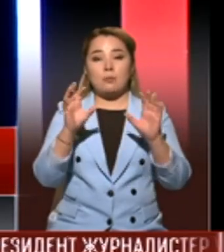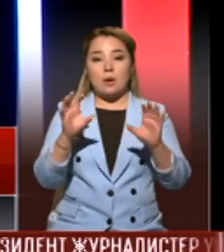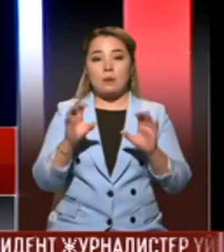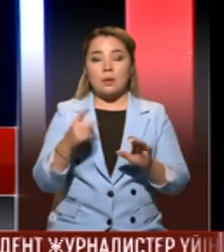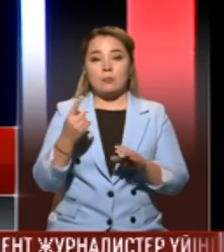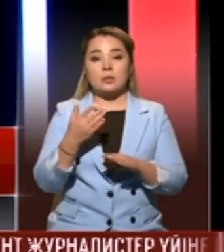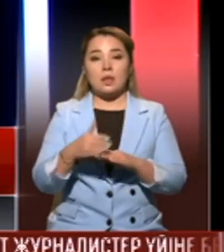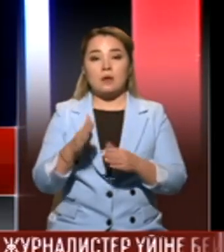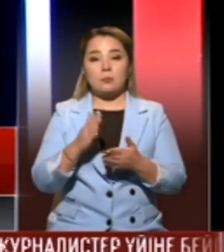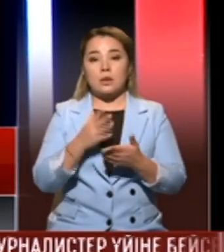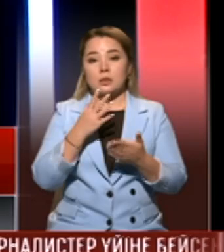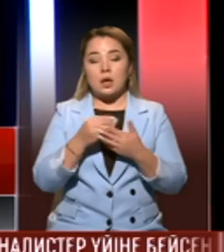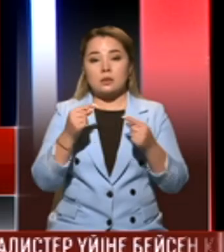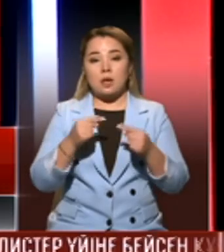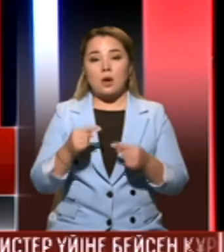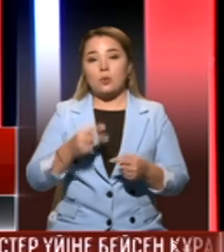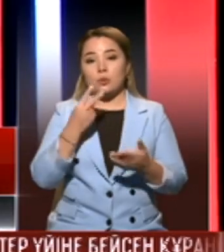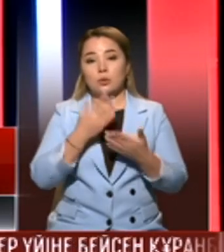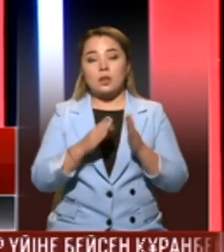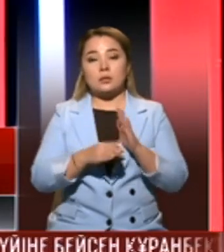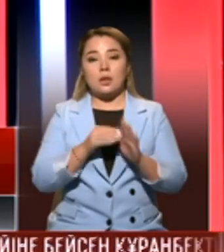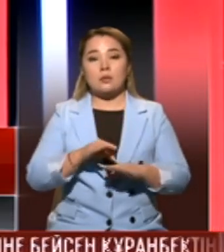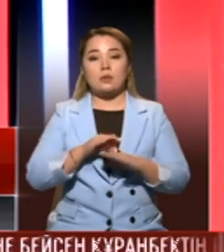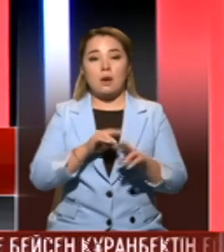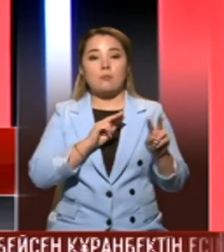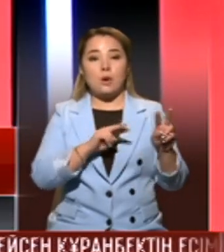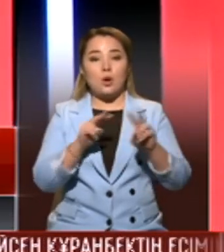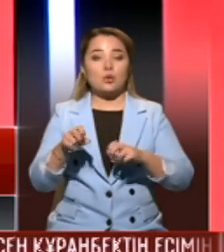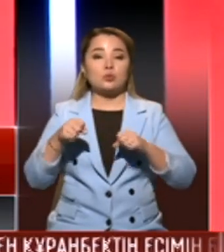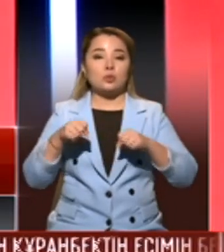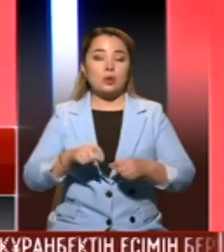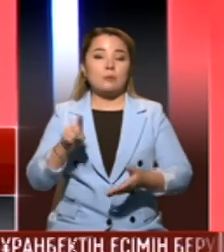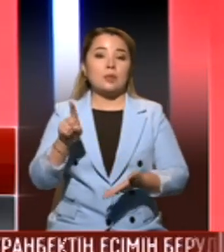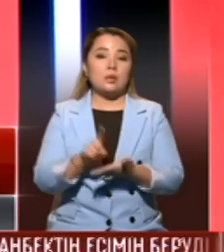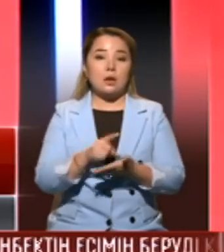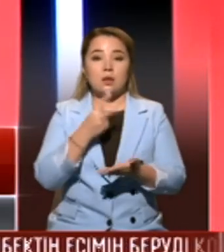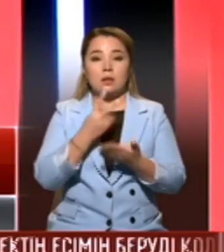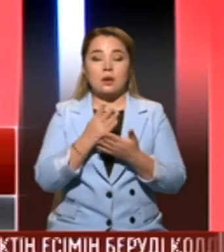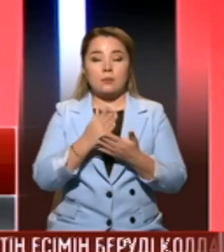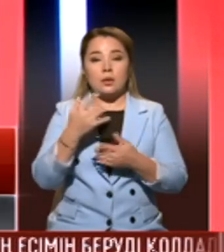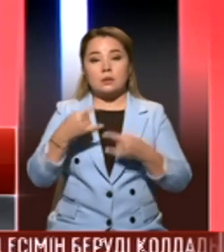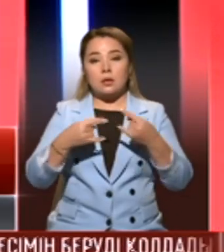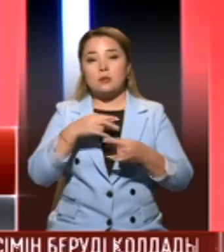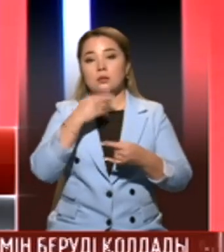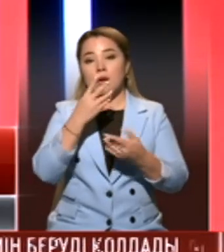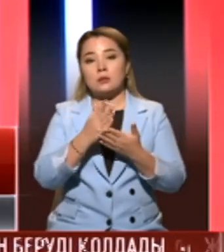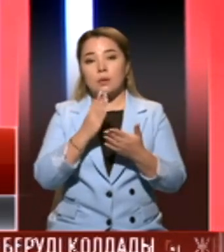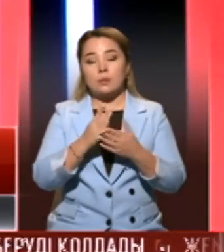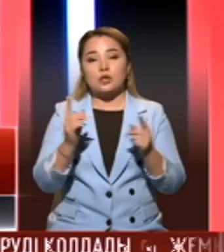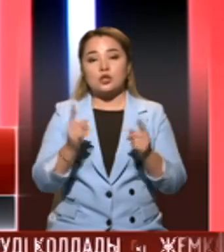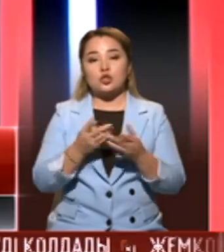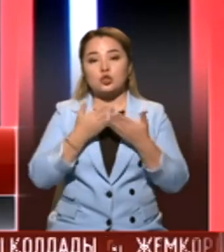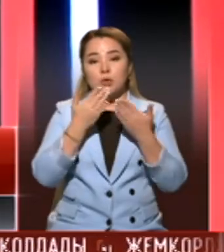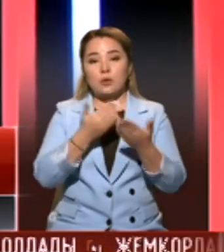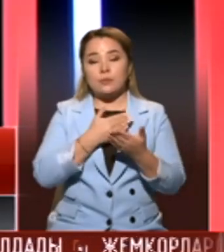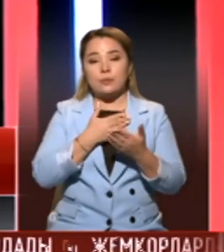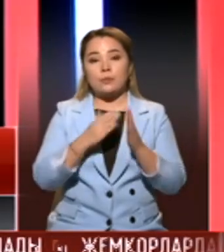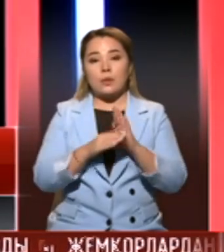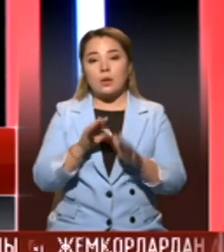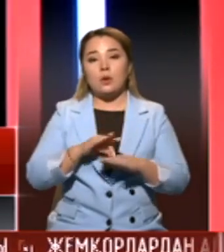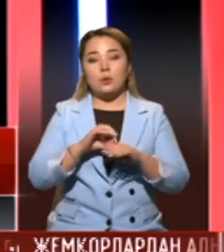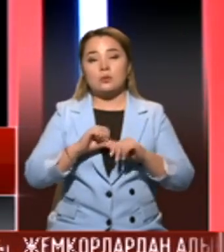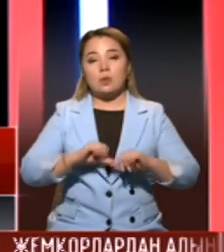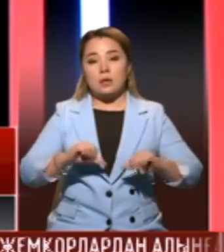1-ші тармағында нақты көрсетілген бақылаушылардың құқықтары мен міндеттері, соны экранға кестеге шығарсаңыздар, қысқаша ғана оқып берейін. Сайлау комиссиясының